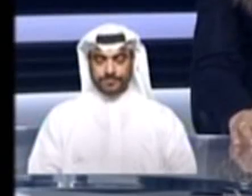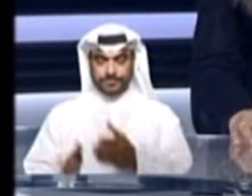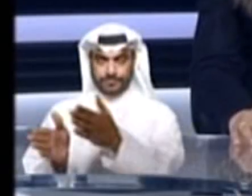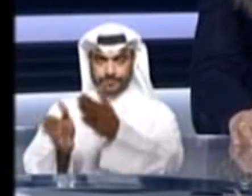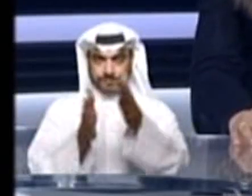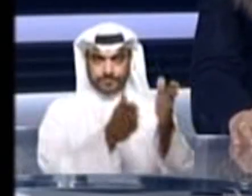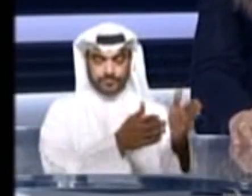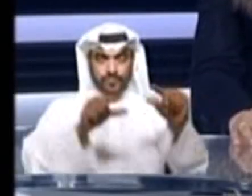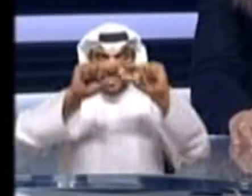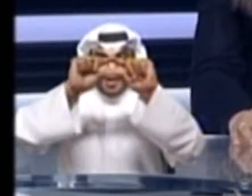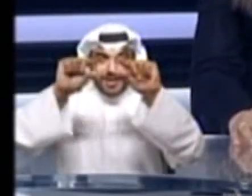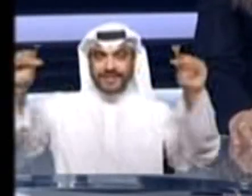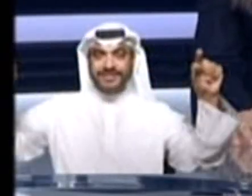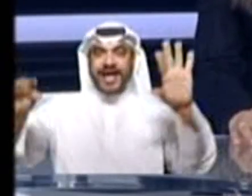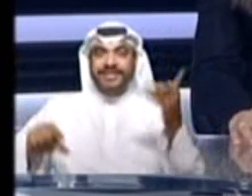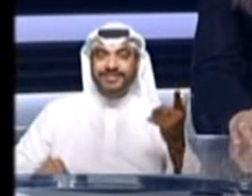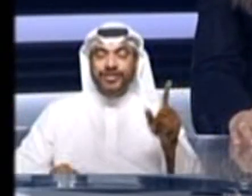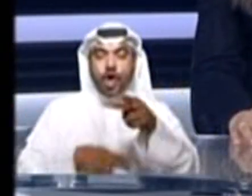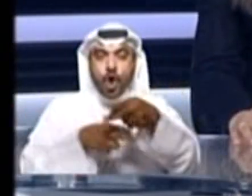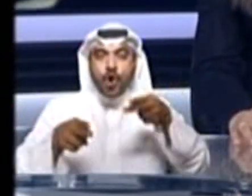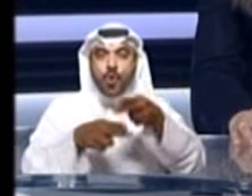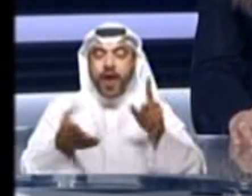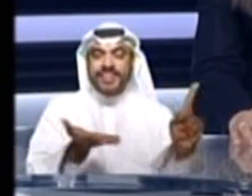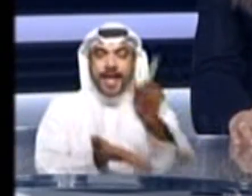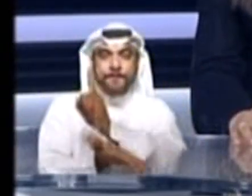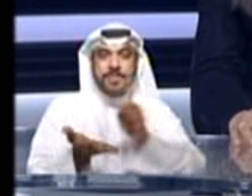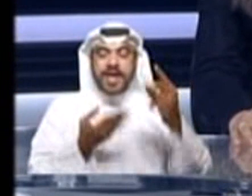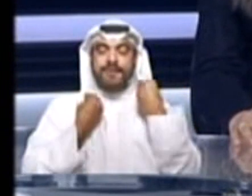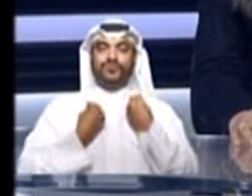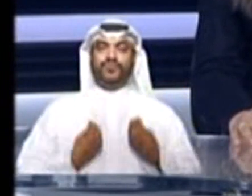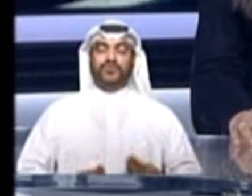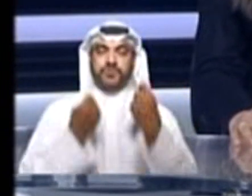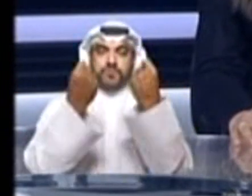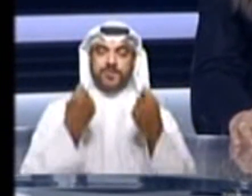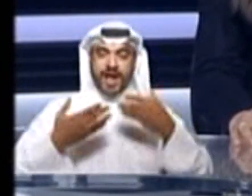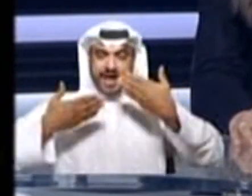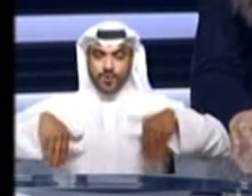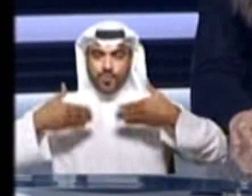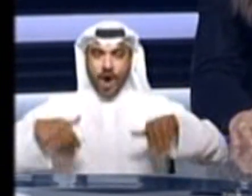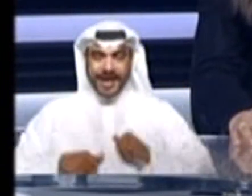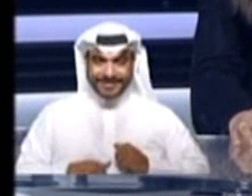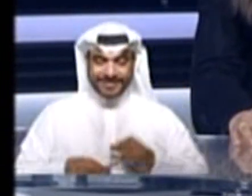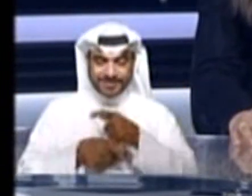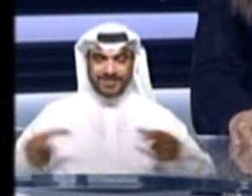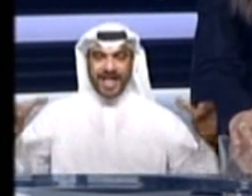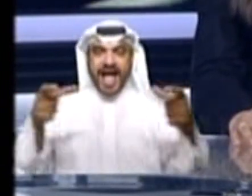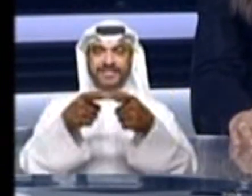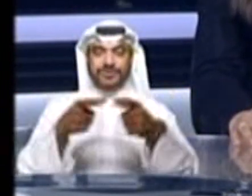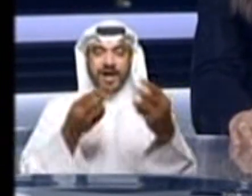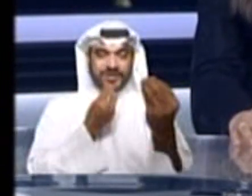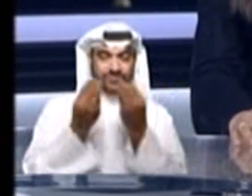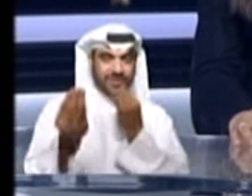تحت شعار الكويت بيئة صالحة لذوي الإعاقة، عقد المجلس البلدي جلسة خاصة لذوي الإعاقة شهدت